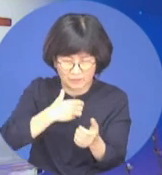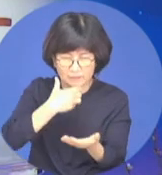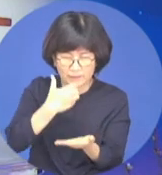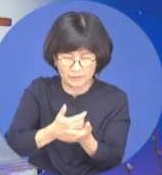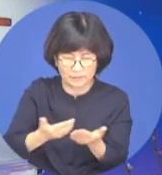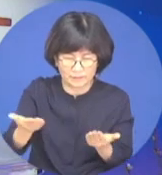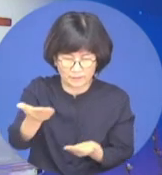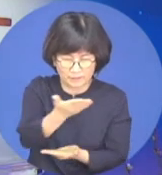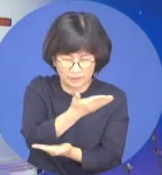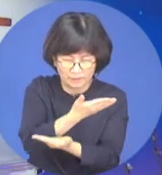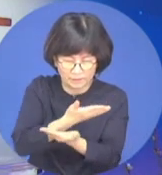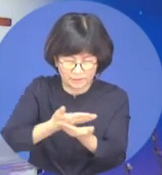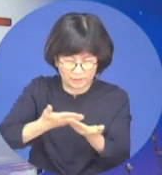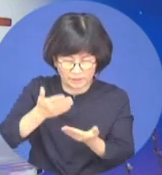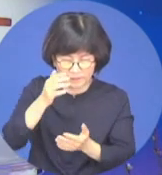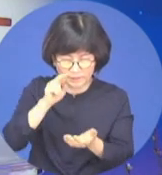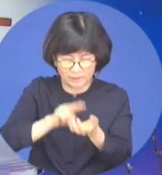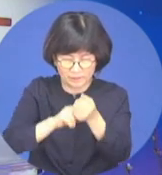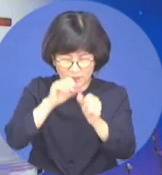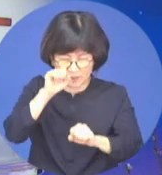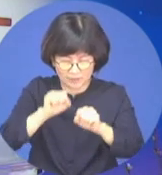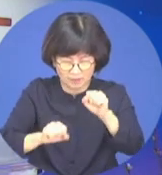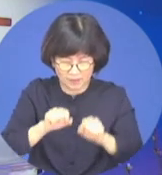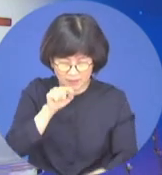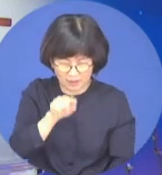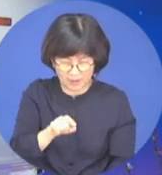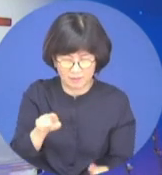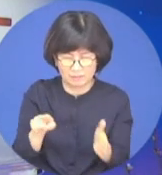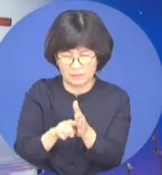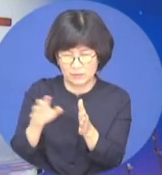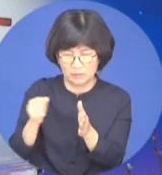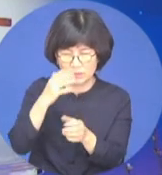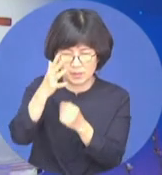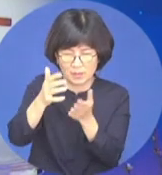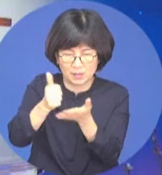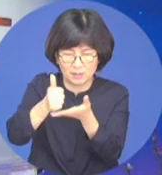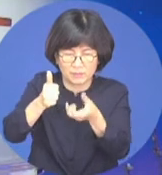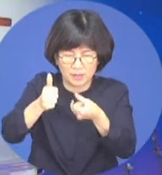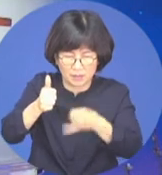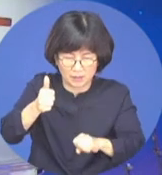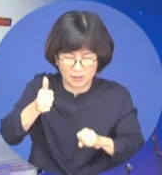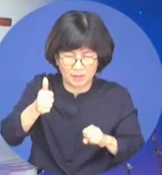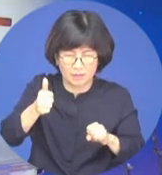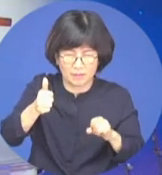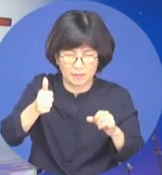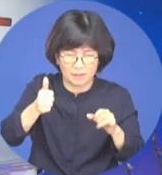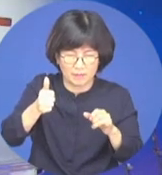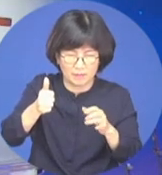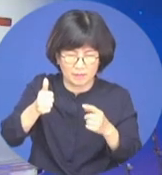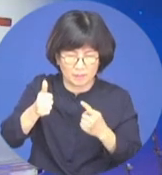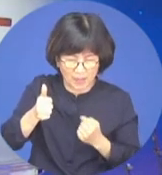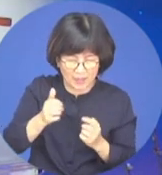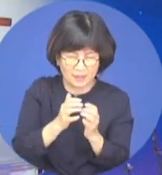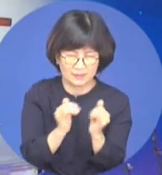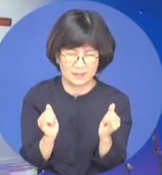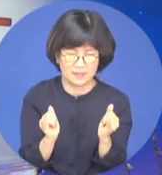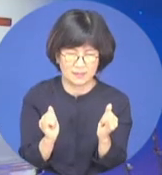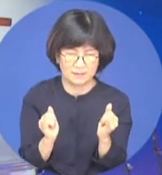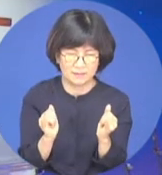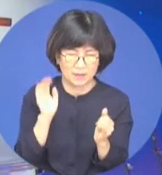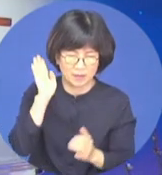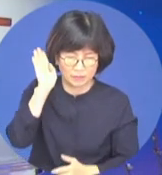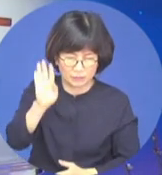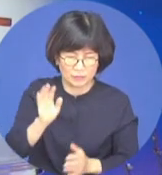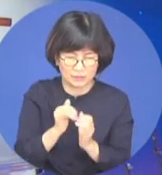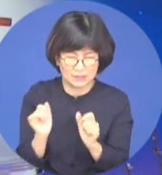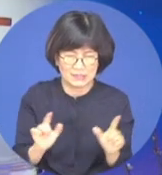역사가 믿음으로 하나님의 자녀가 된 성도로서 앞으로의 모든 인생 여정도